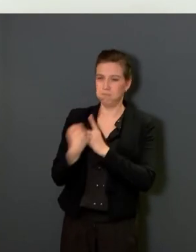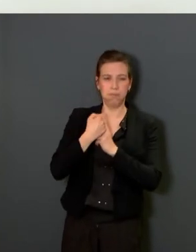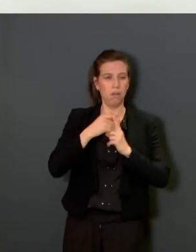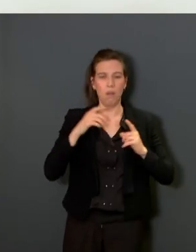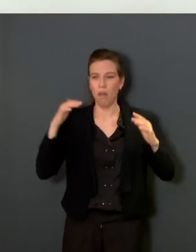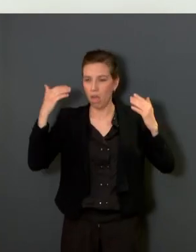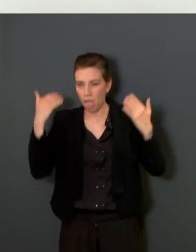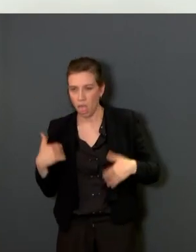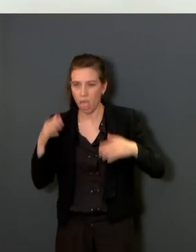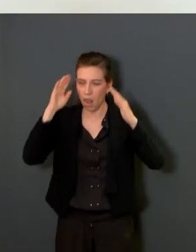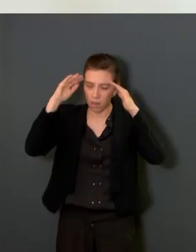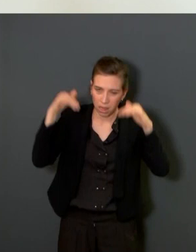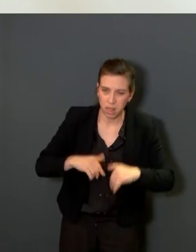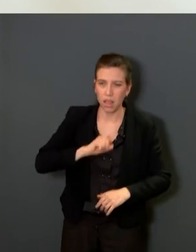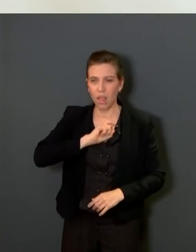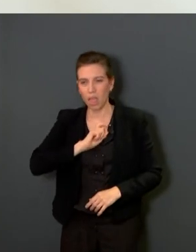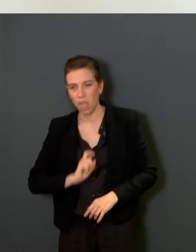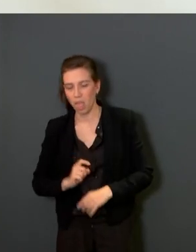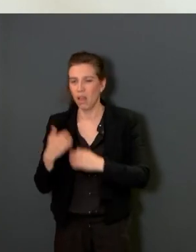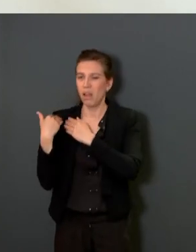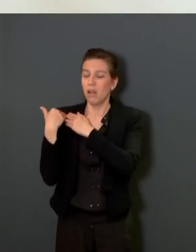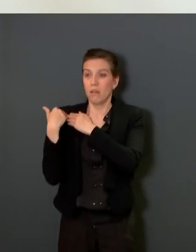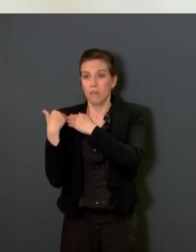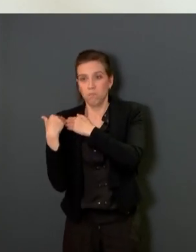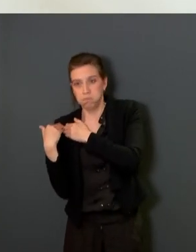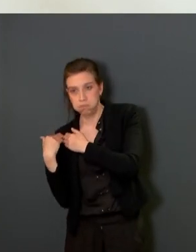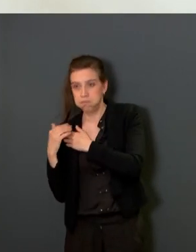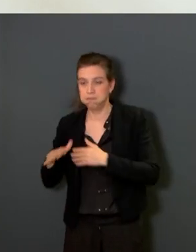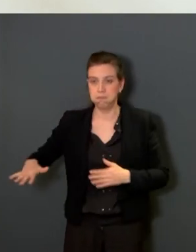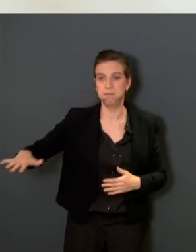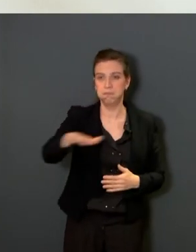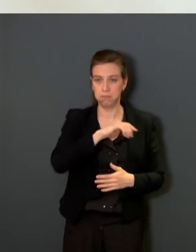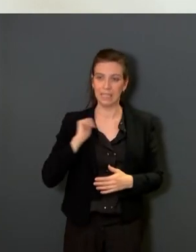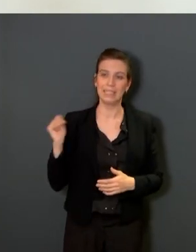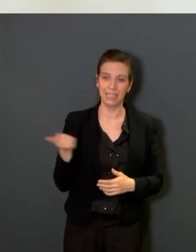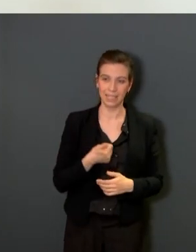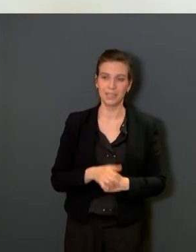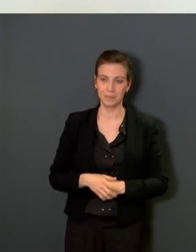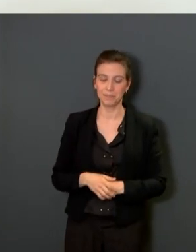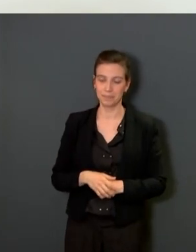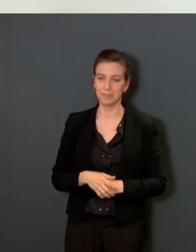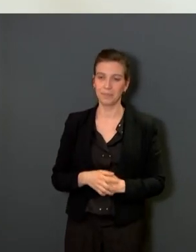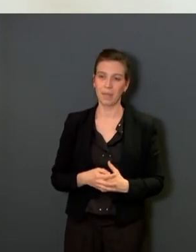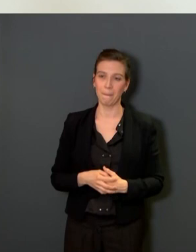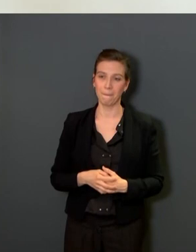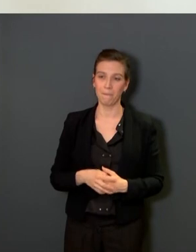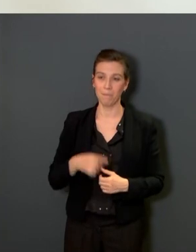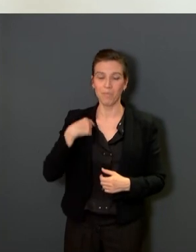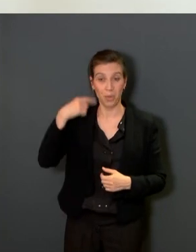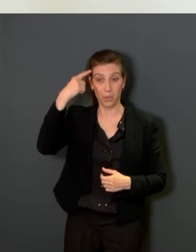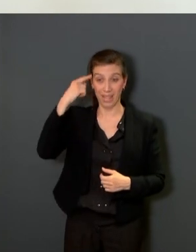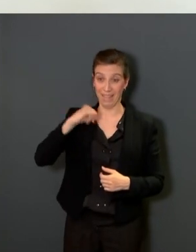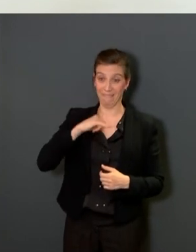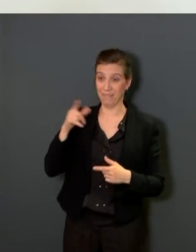wat bijzonder zwaar is om te dragen. En ik ben me te volle bewust dat sommige mensen het bijzonder zwaar